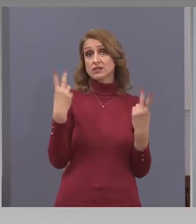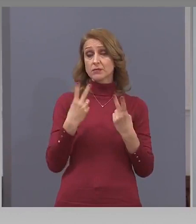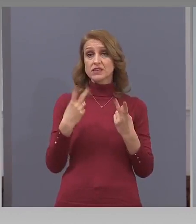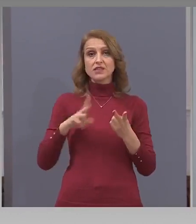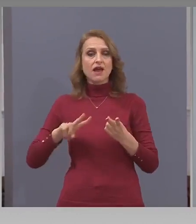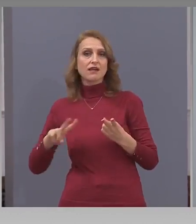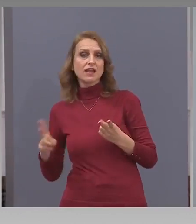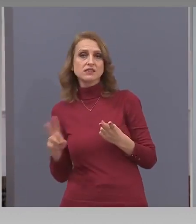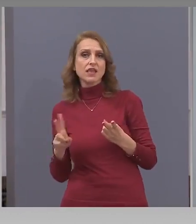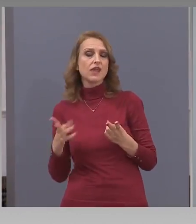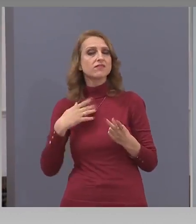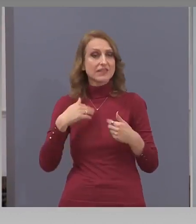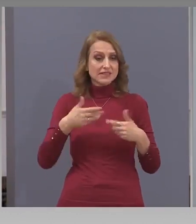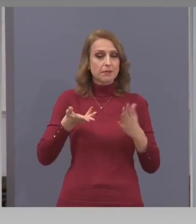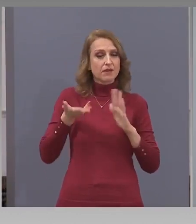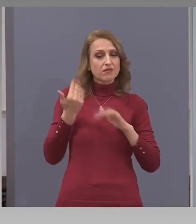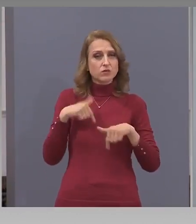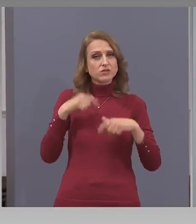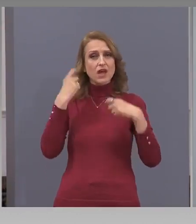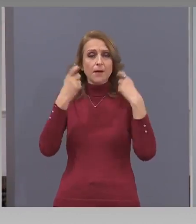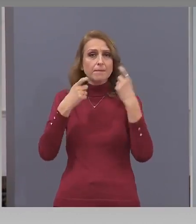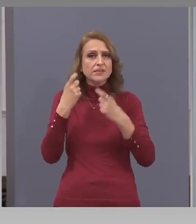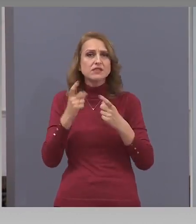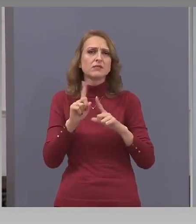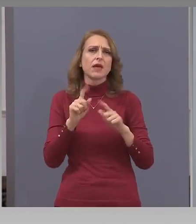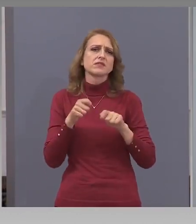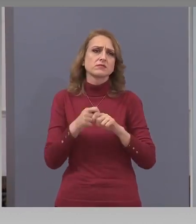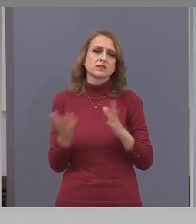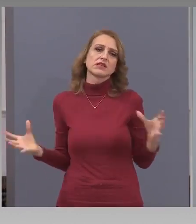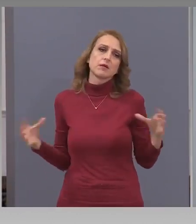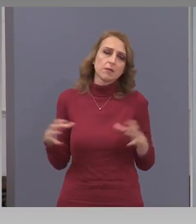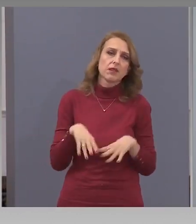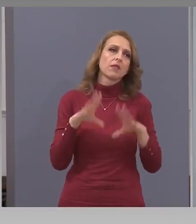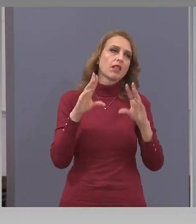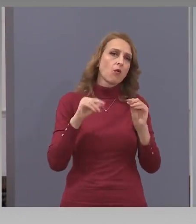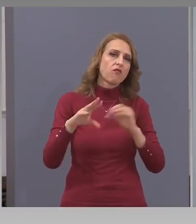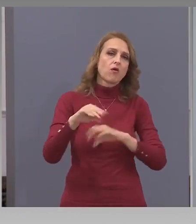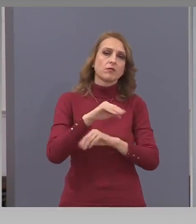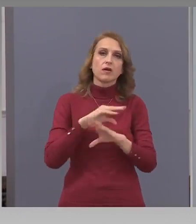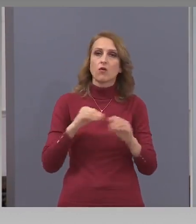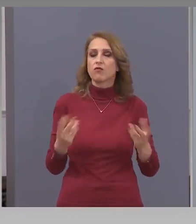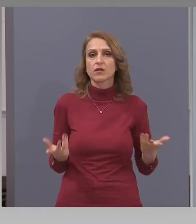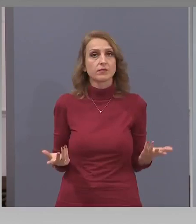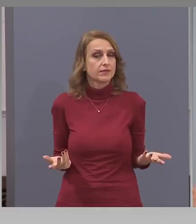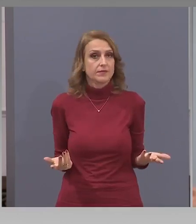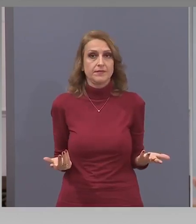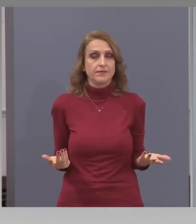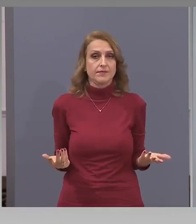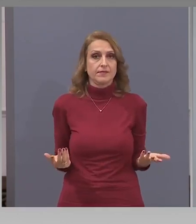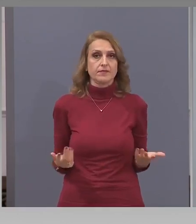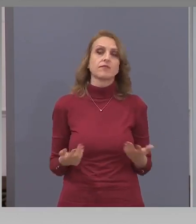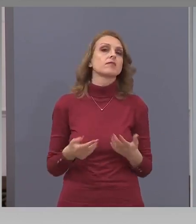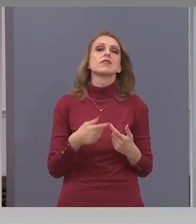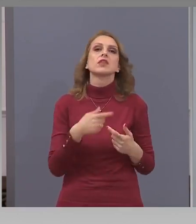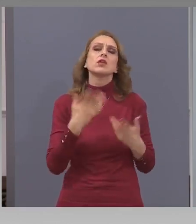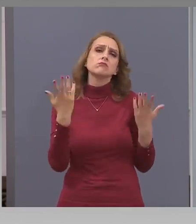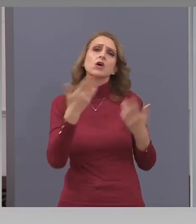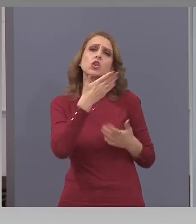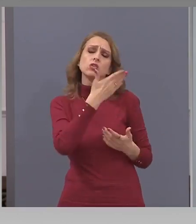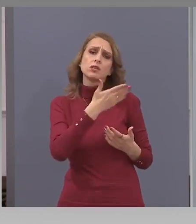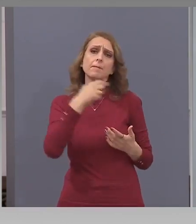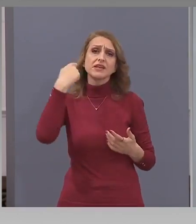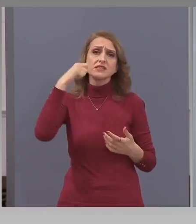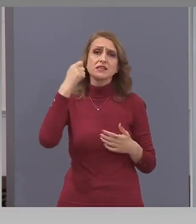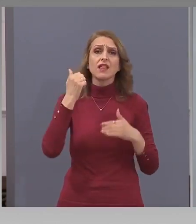Не тогава пак да се събираме, пак да говориме, пак едики пост. Кой ще му пипне? Той си е върховен главнокомандващ.